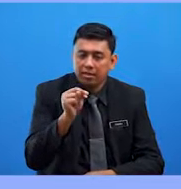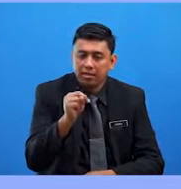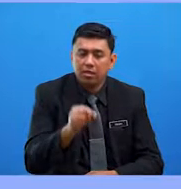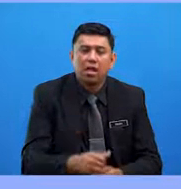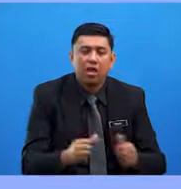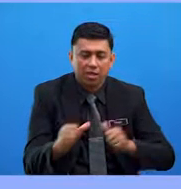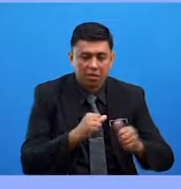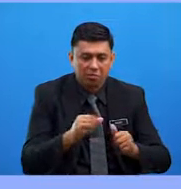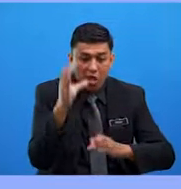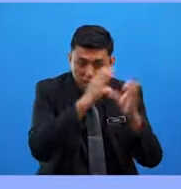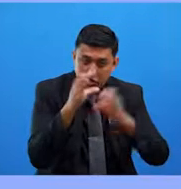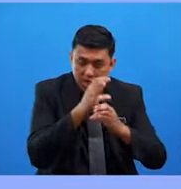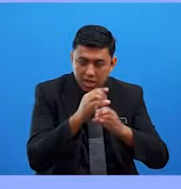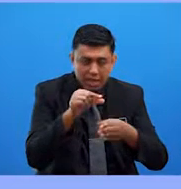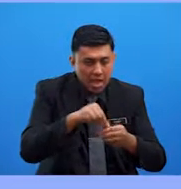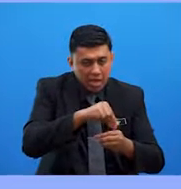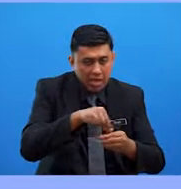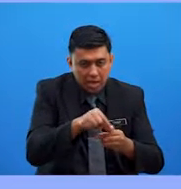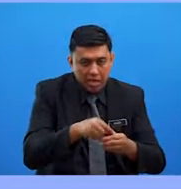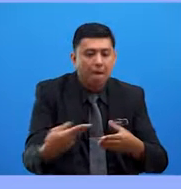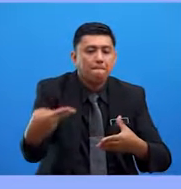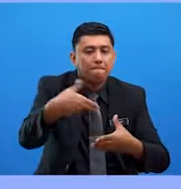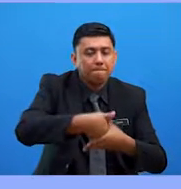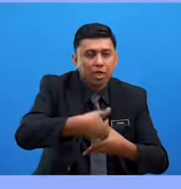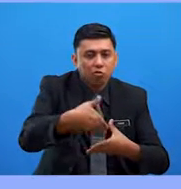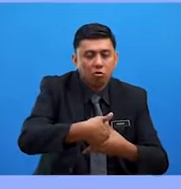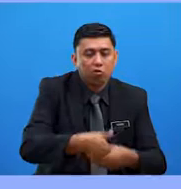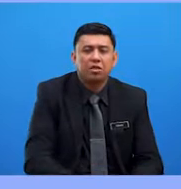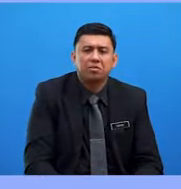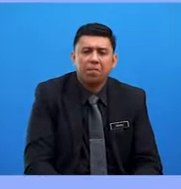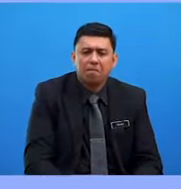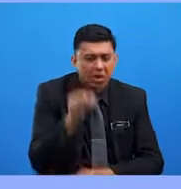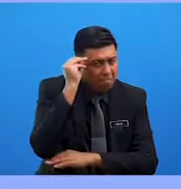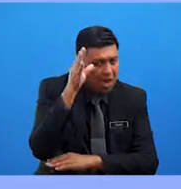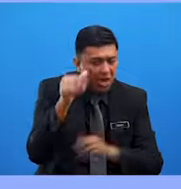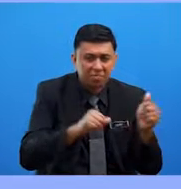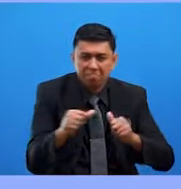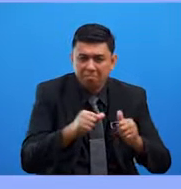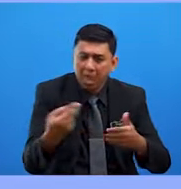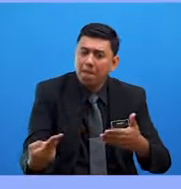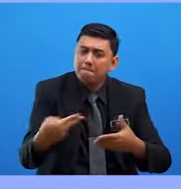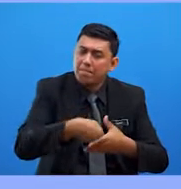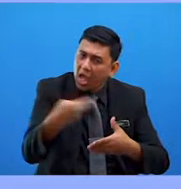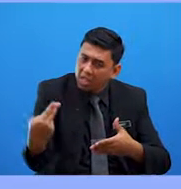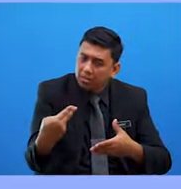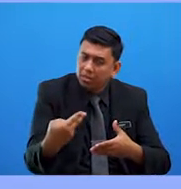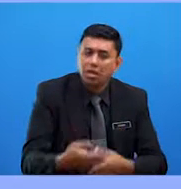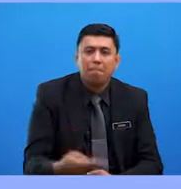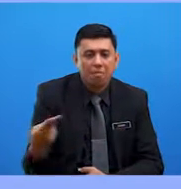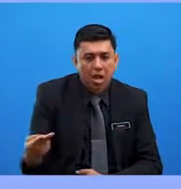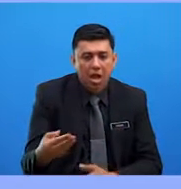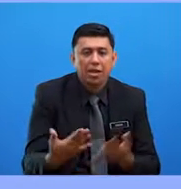aktiviti cari gali petroleum menggalakkan perkembangan aktiviti menghasilkan bahan